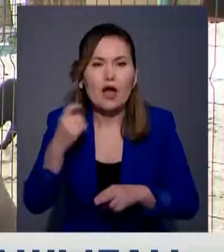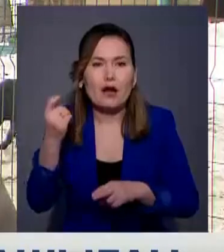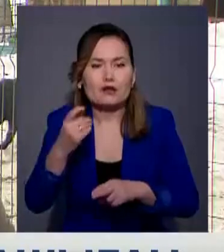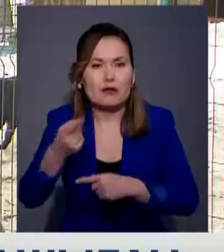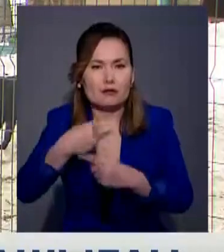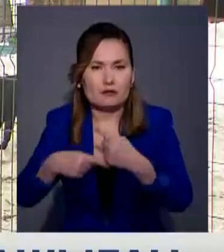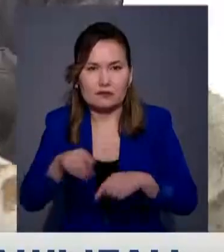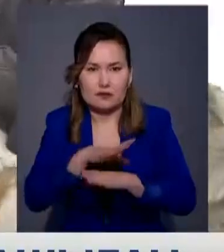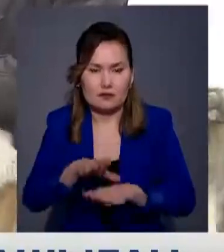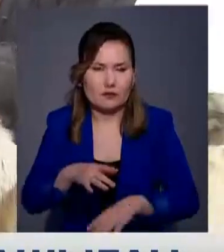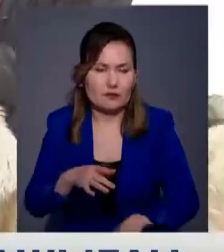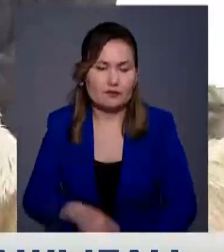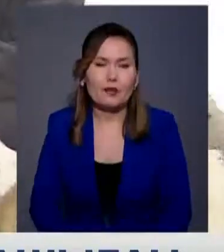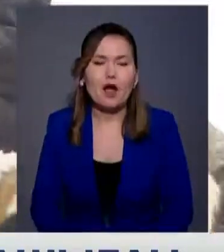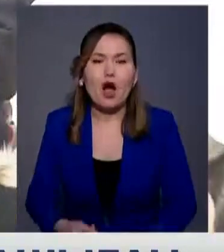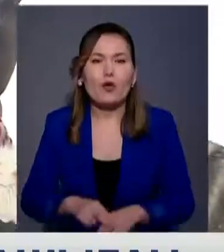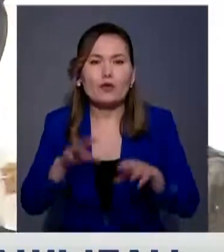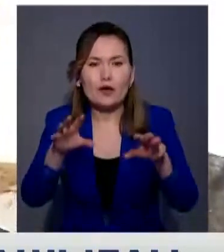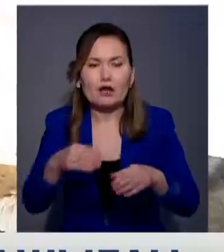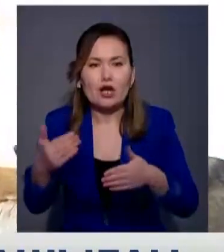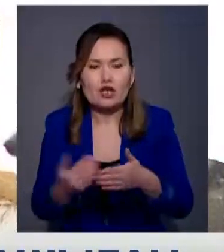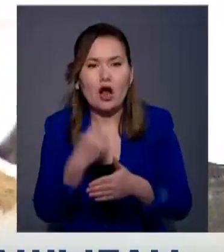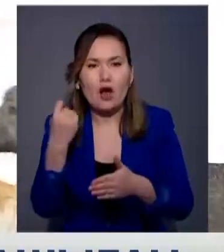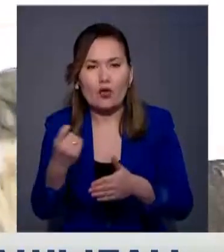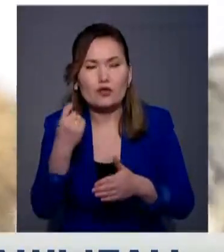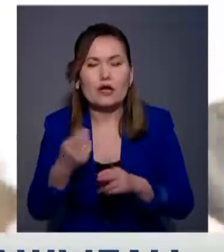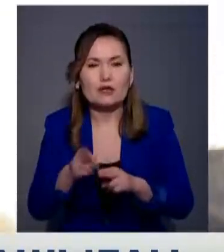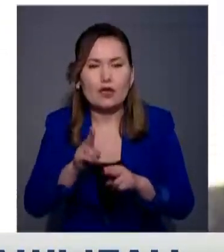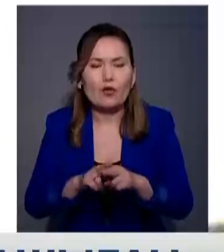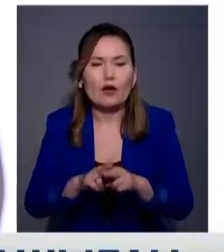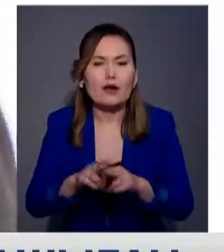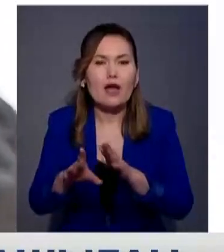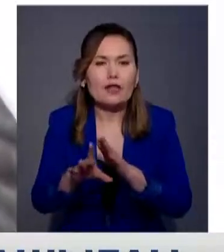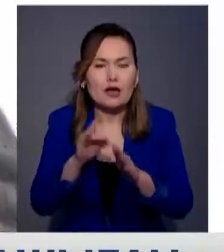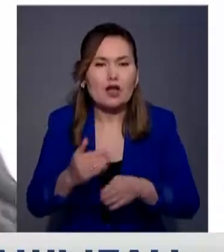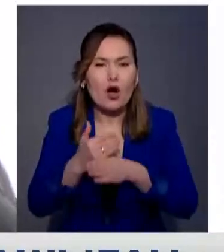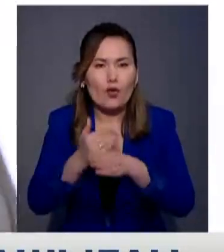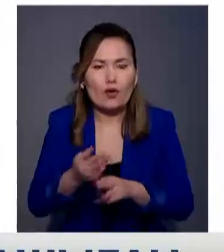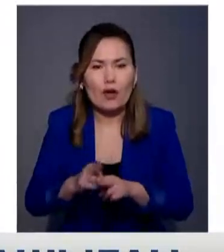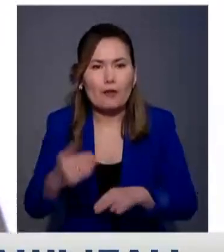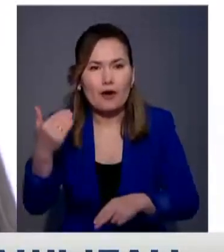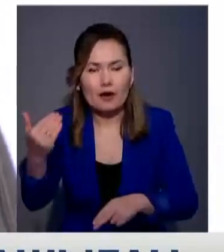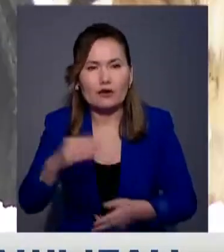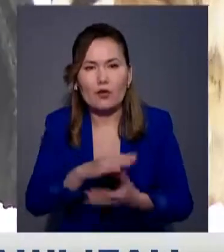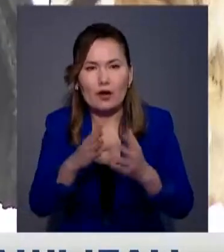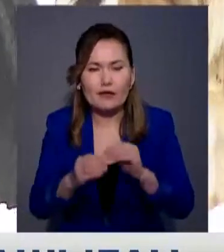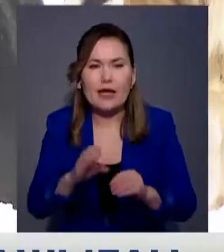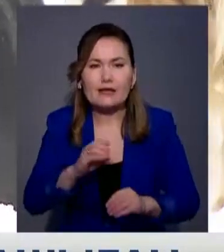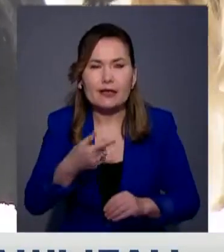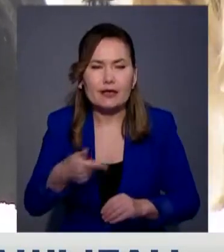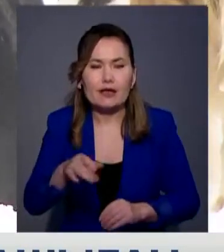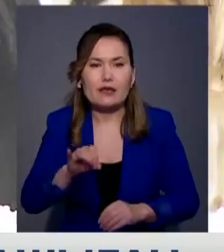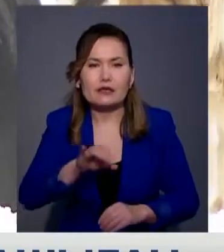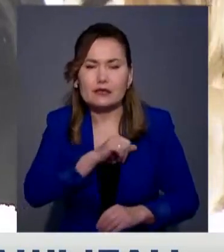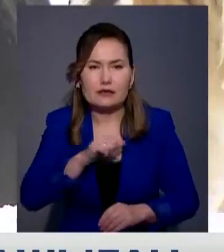емес. Иттерді жаңа қожайындар өздері таңдамайды. Олардың үй жануарын асырап, бағатын әлеуетін анықтау Сергейдің